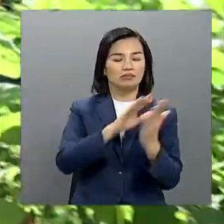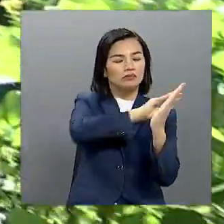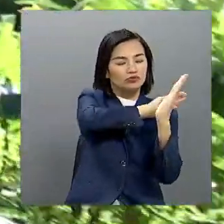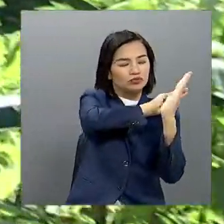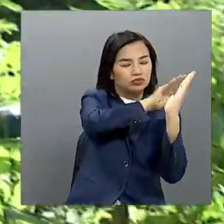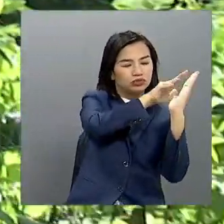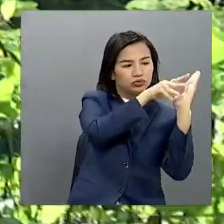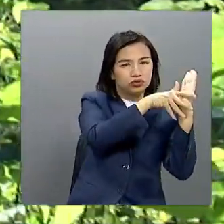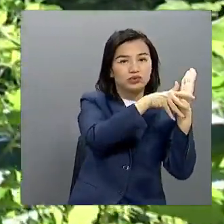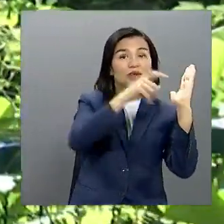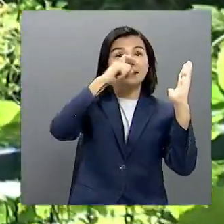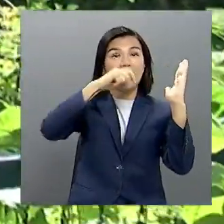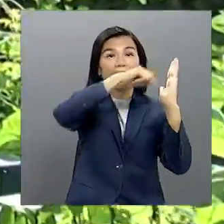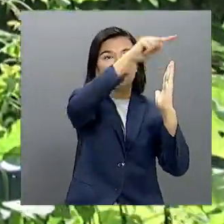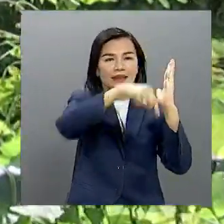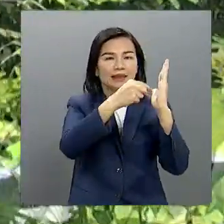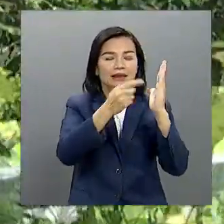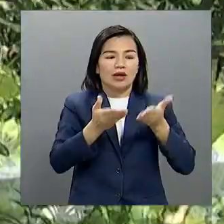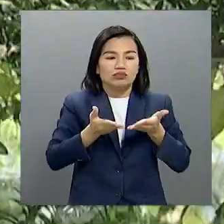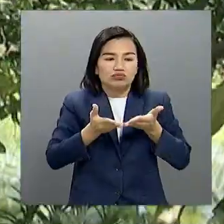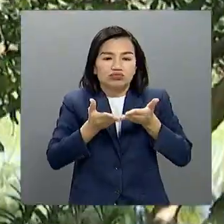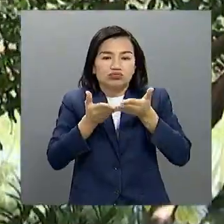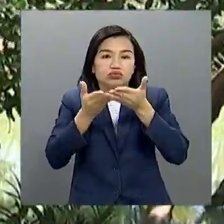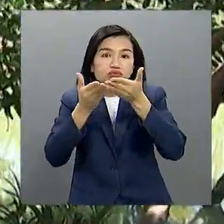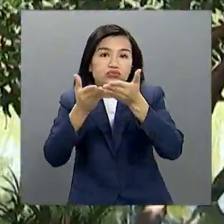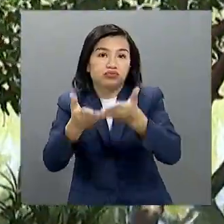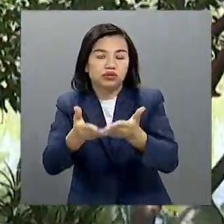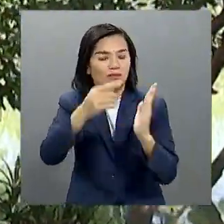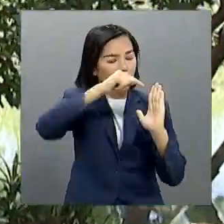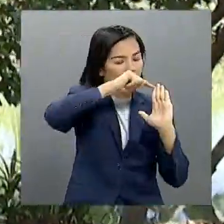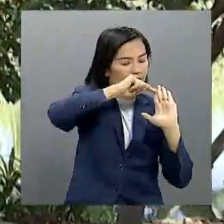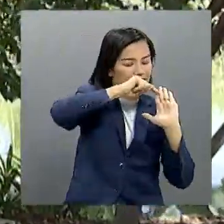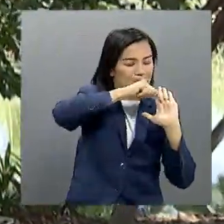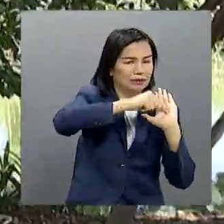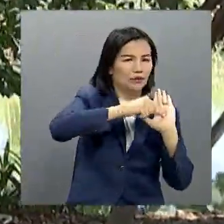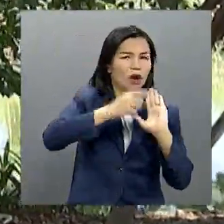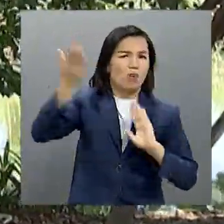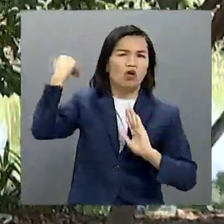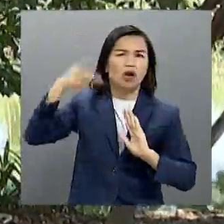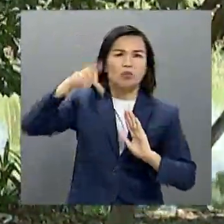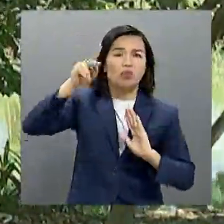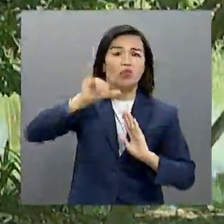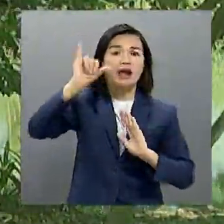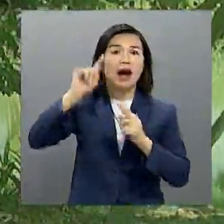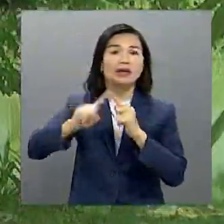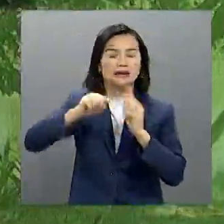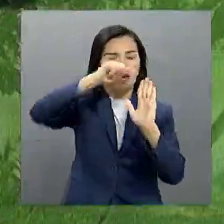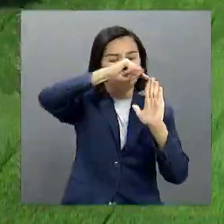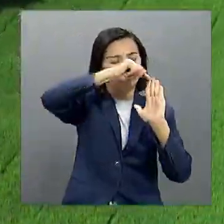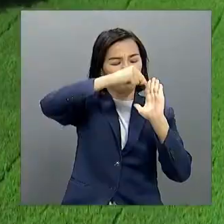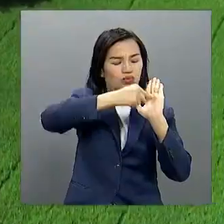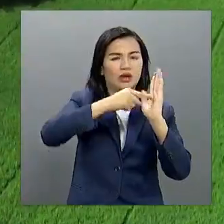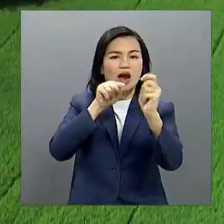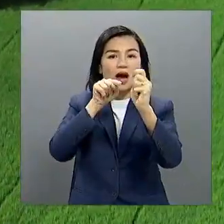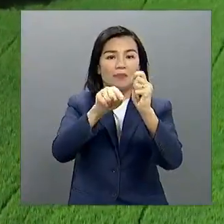เรือมาตามแม่น้ำเจ้าพระยาตามที่ป้าต้อยได้ยินปู่ย่าตายายเล่ามาแล้วก็ได้มาสร้างรากฐานอยู่ที่สามโคกขึ้นมาที่สามโค